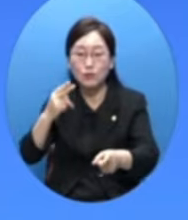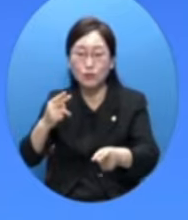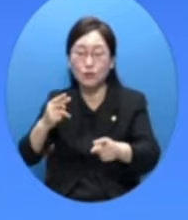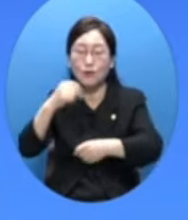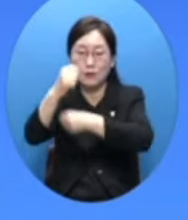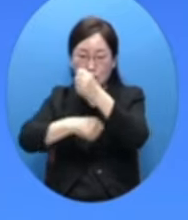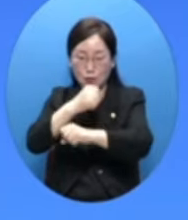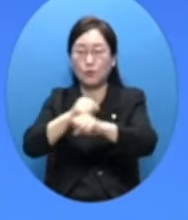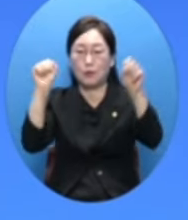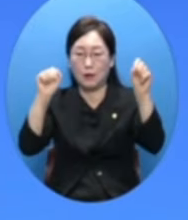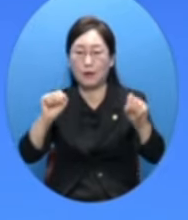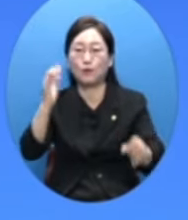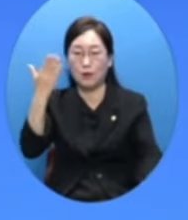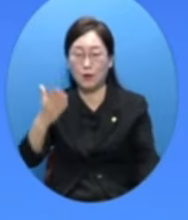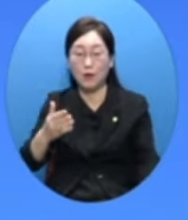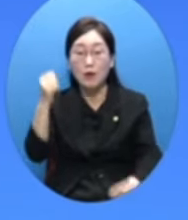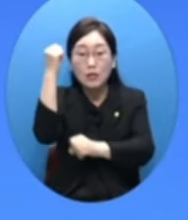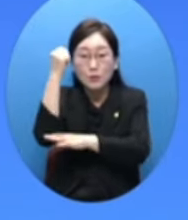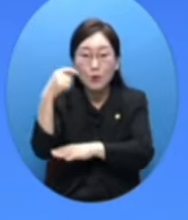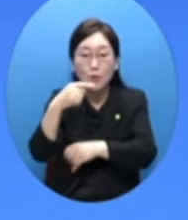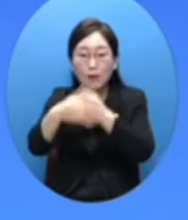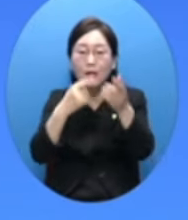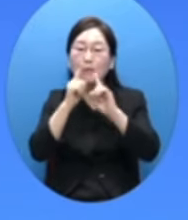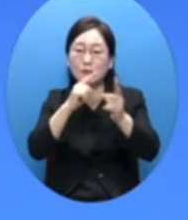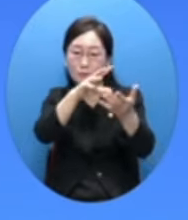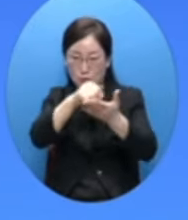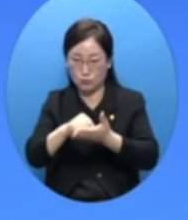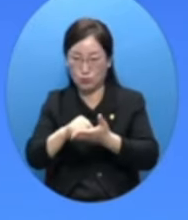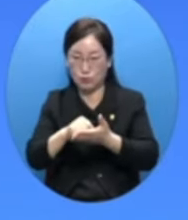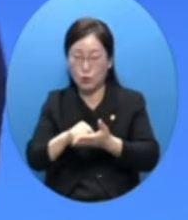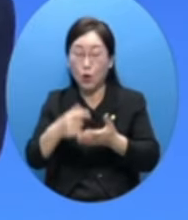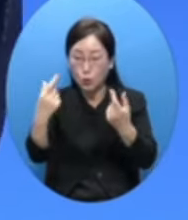기초가 말씀입니다. 말씀 갖고 꿈을 꿔야 되는 것입니다.